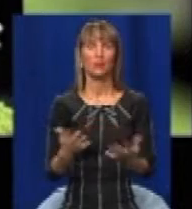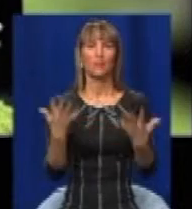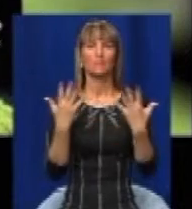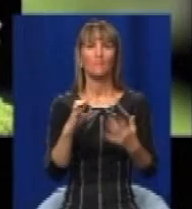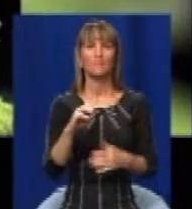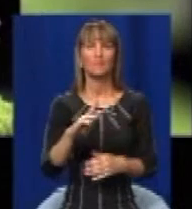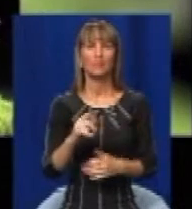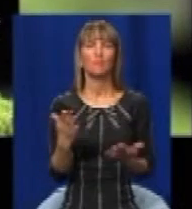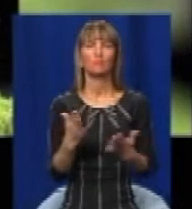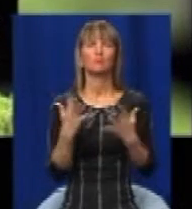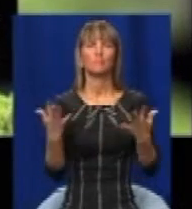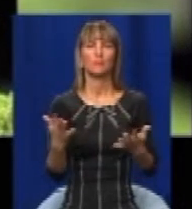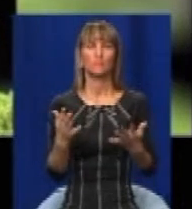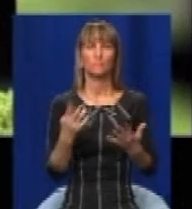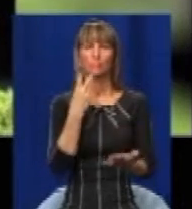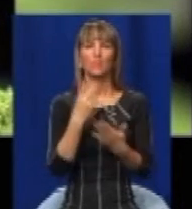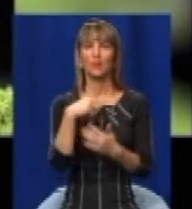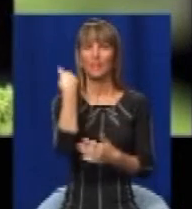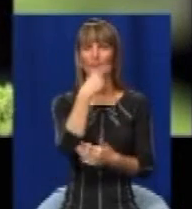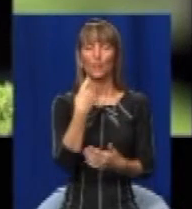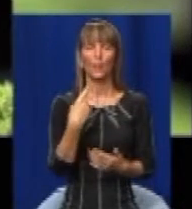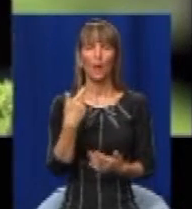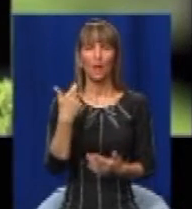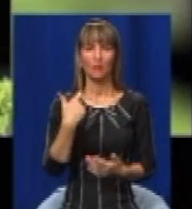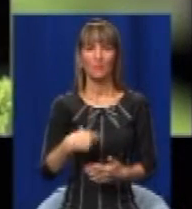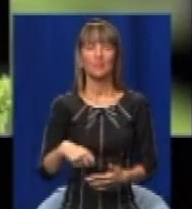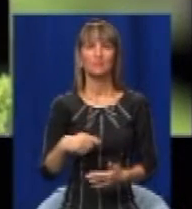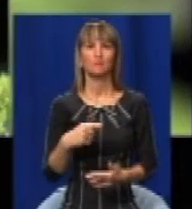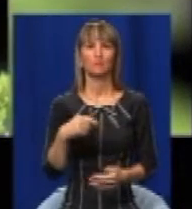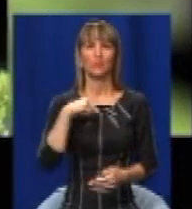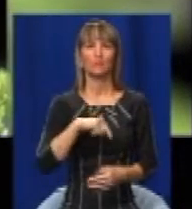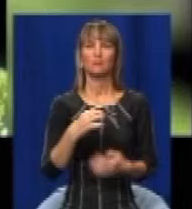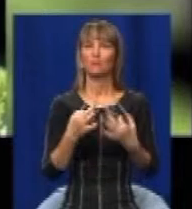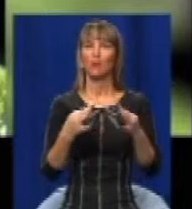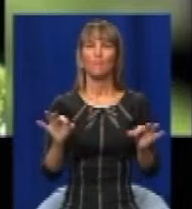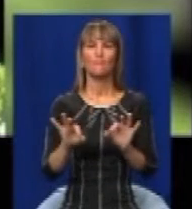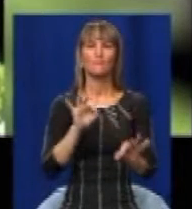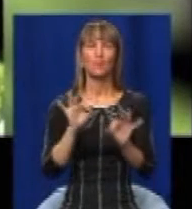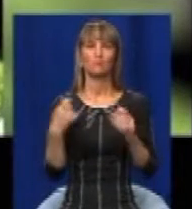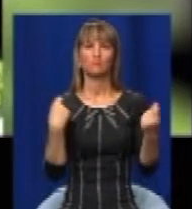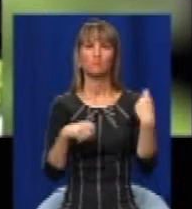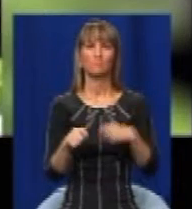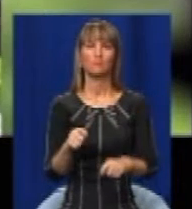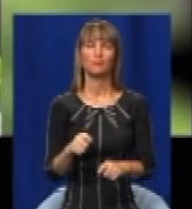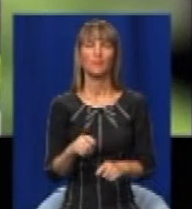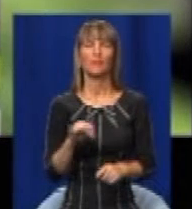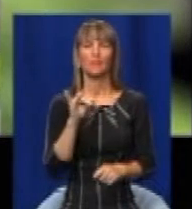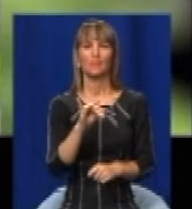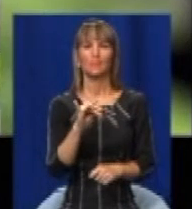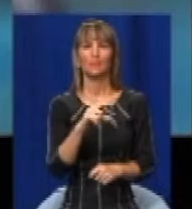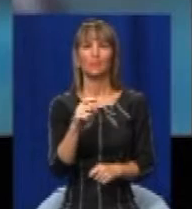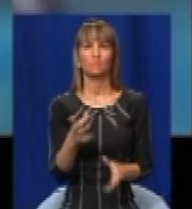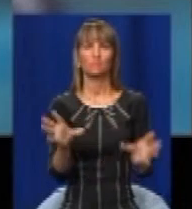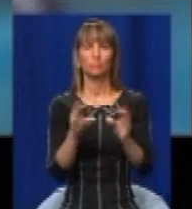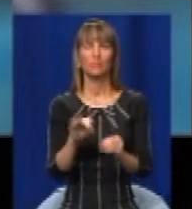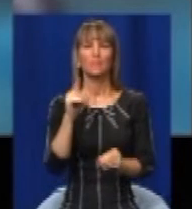якому найбільшою мірою проявляється індивідуальність. Характеризується повною свободою вибору предметів гардеробу, їх поєднань і